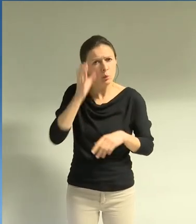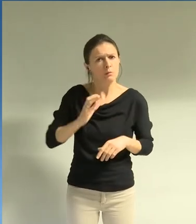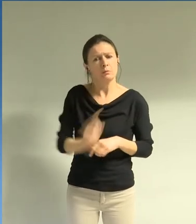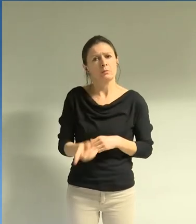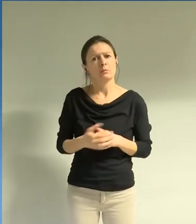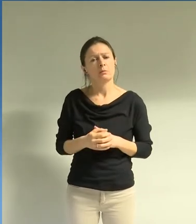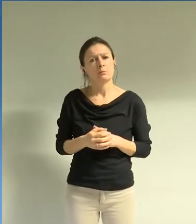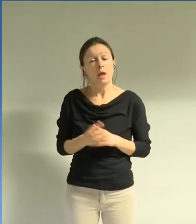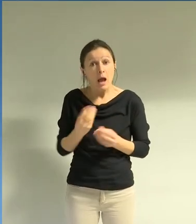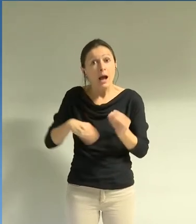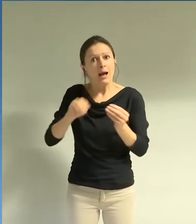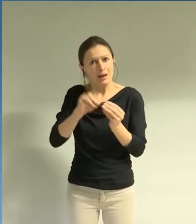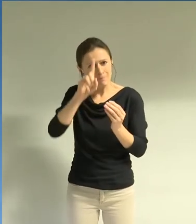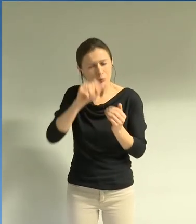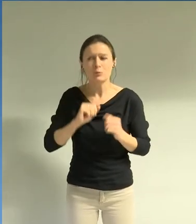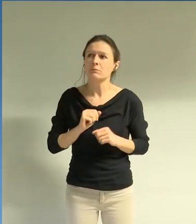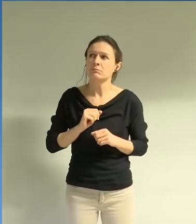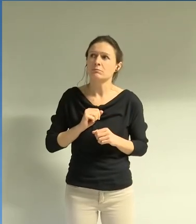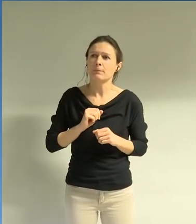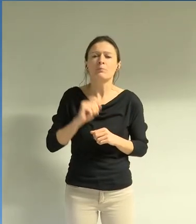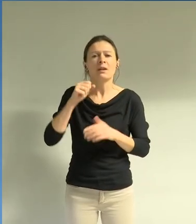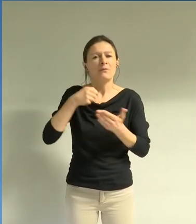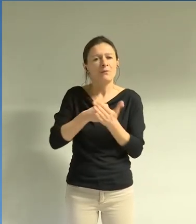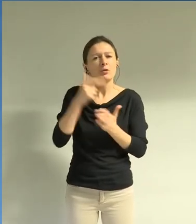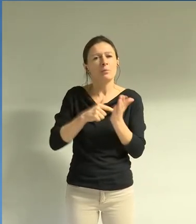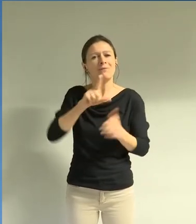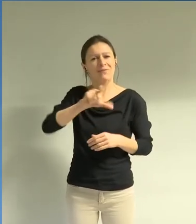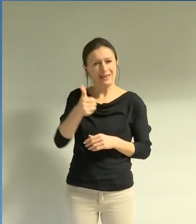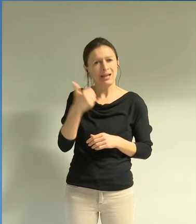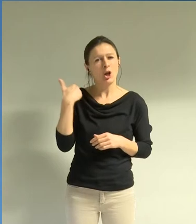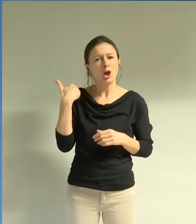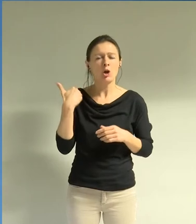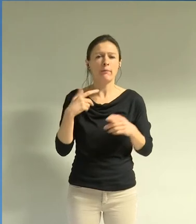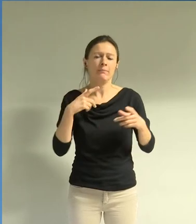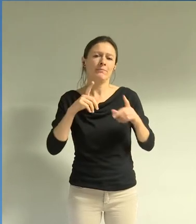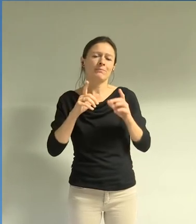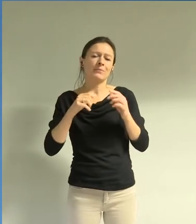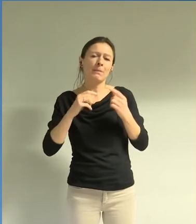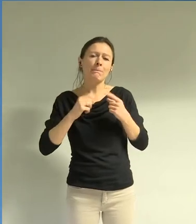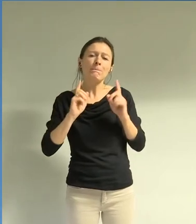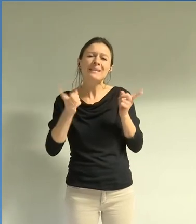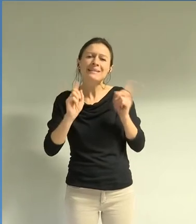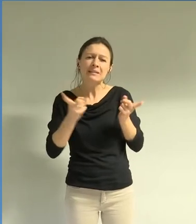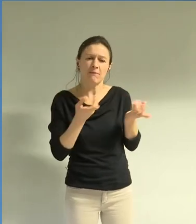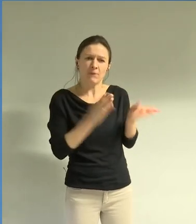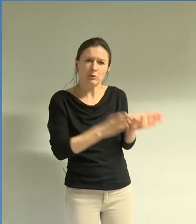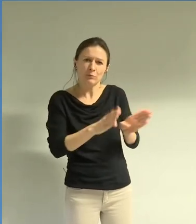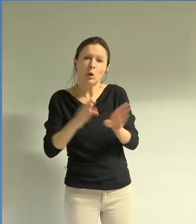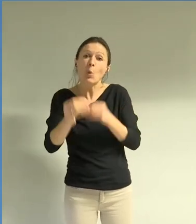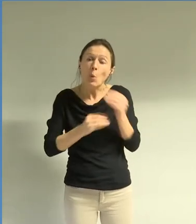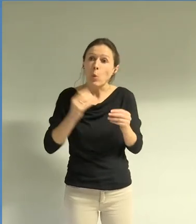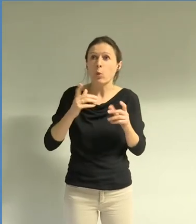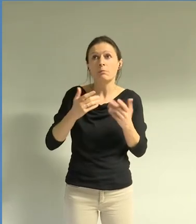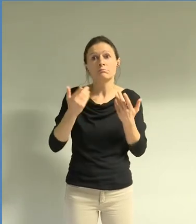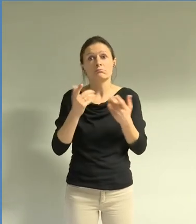que vos annonces désordonnée fin 2021 de fermeture des pistes de l'arrêt de la pratique de la natation progressive dans les écoles